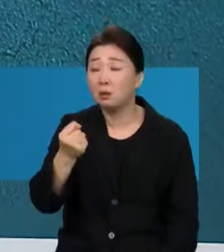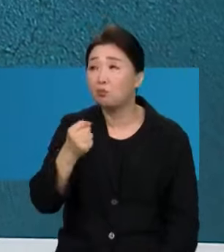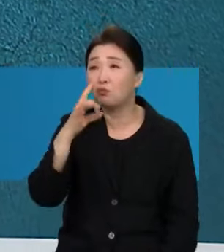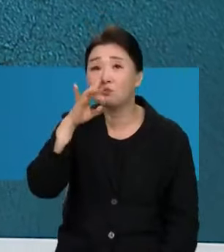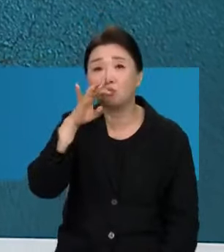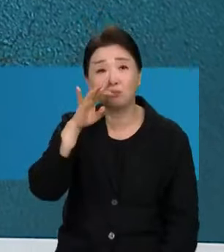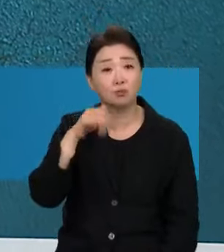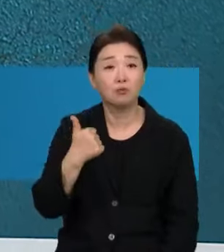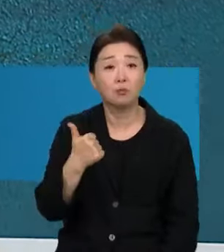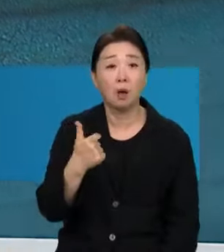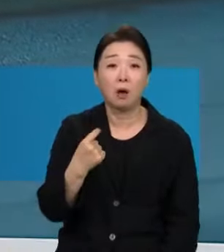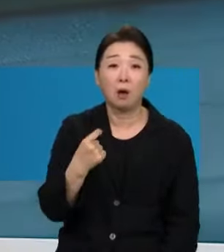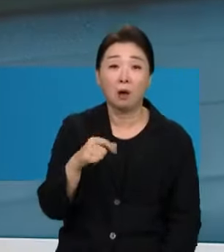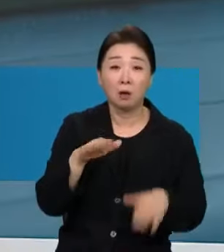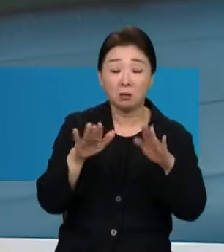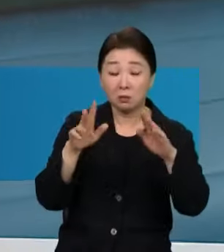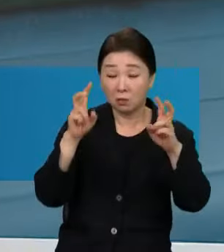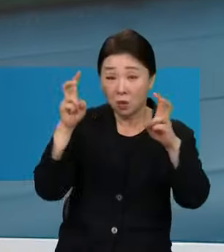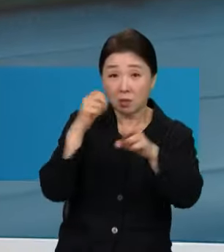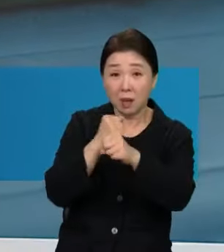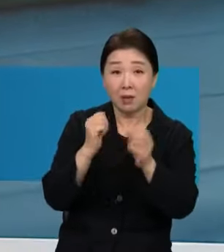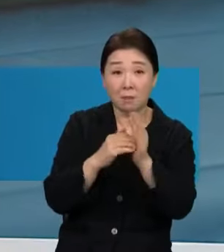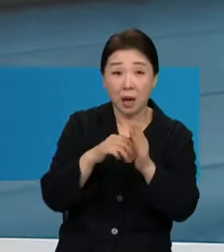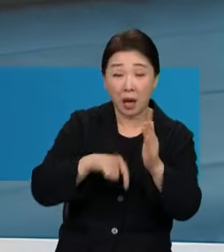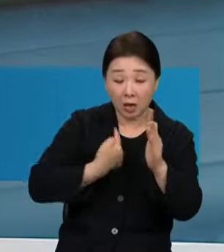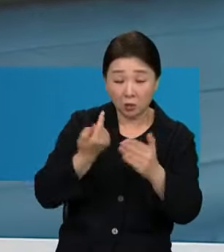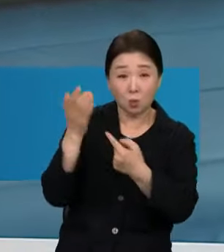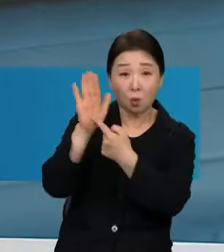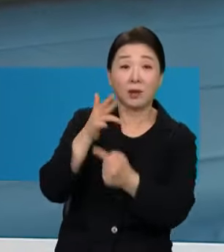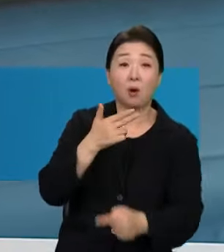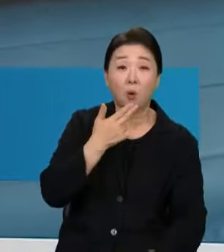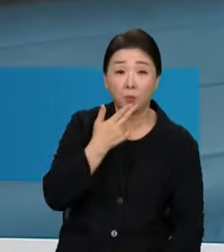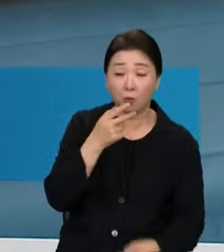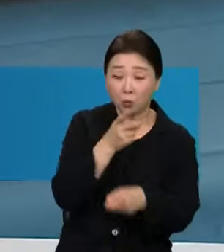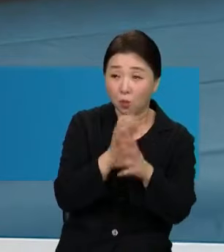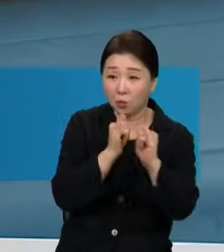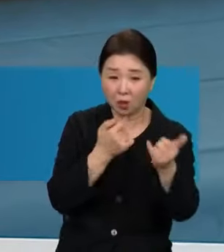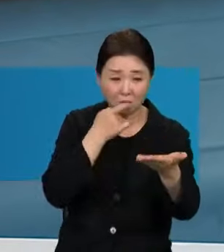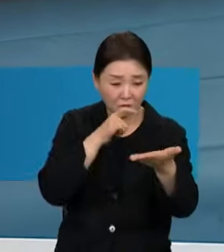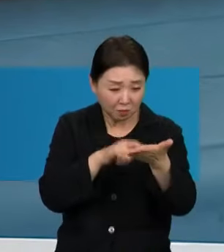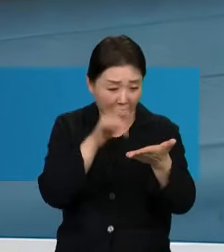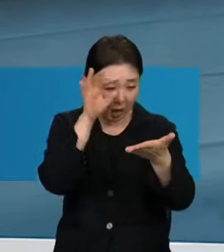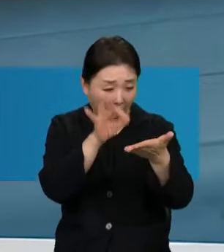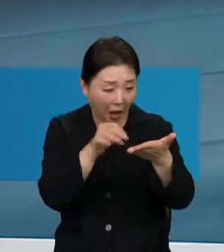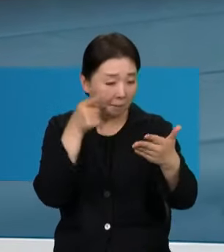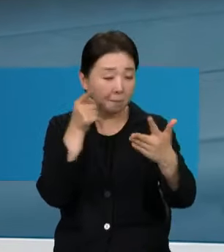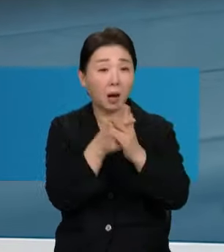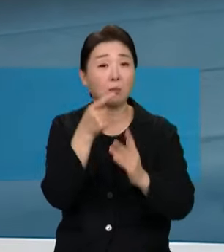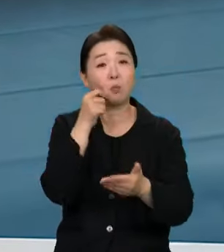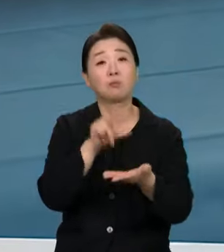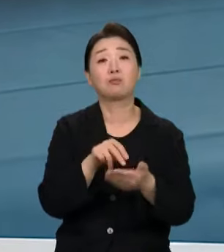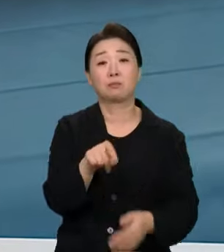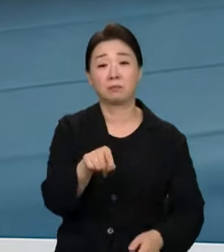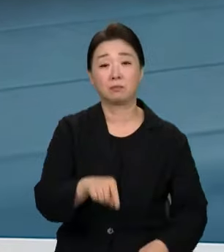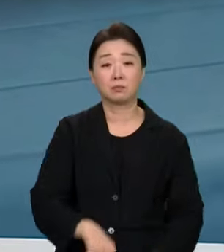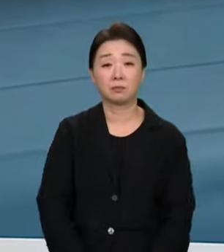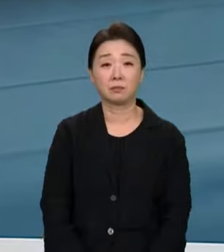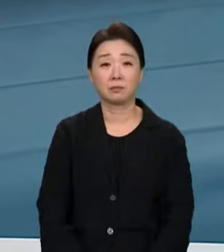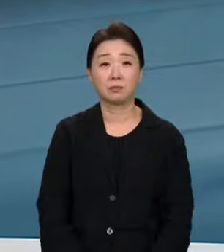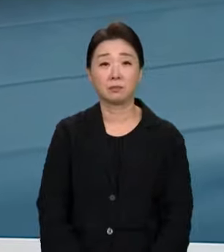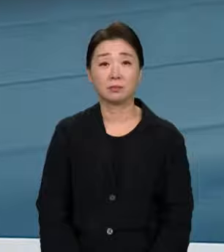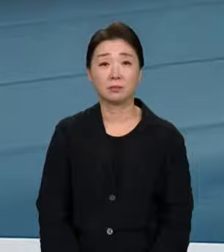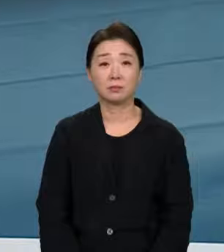있는데 현재로선 제조사가 자발적으로 공개하지 않으면 소비자가 쉽게 알 수 없어 문제입니다. 이어서 김도훈